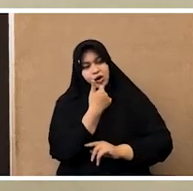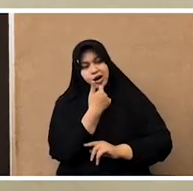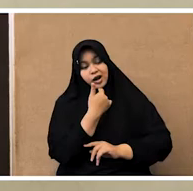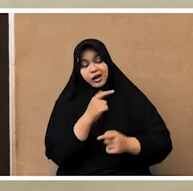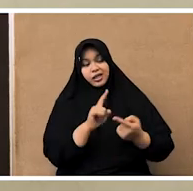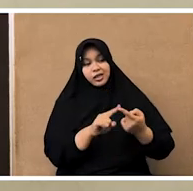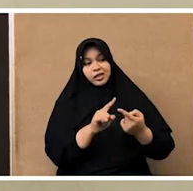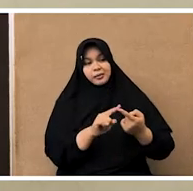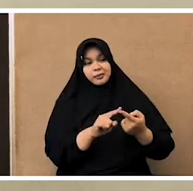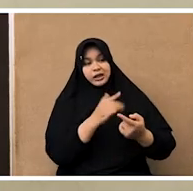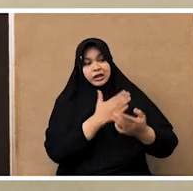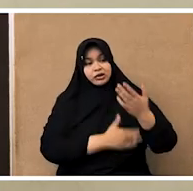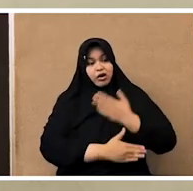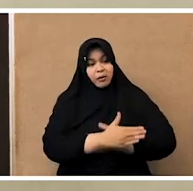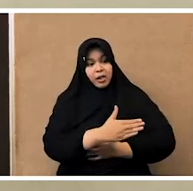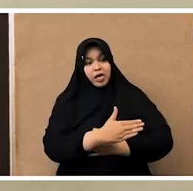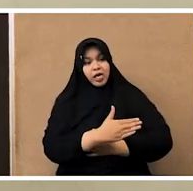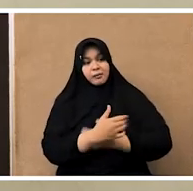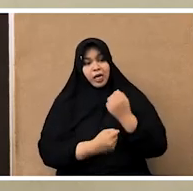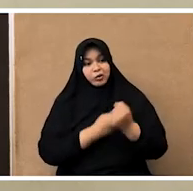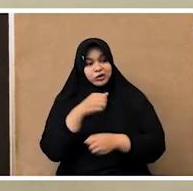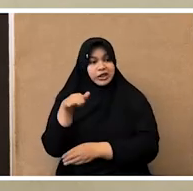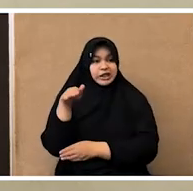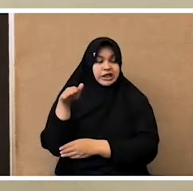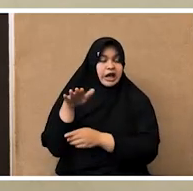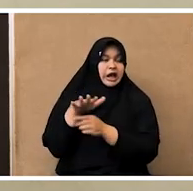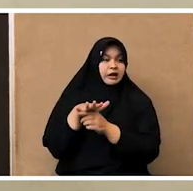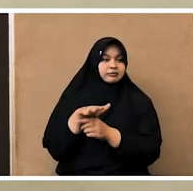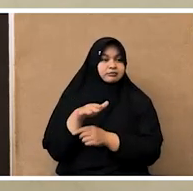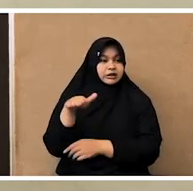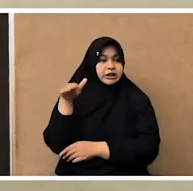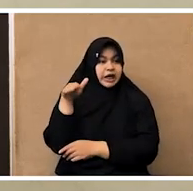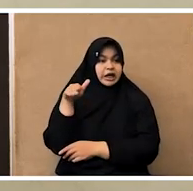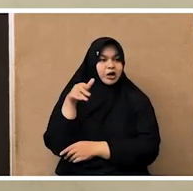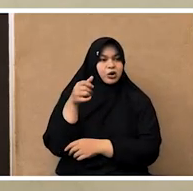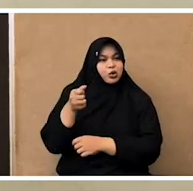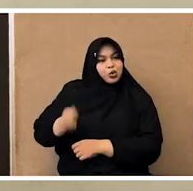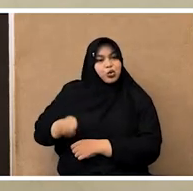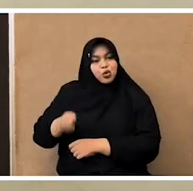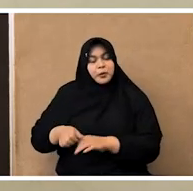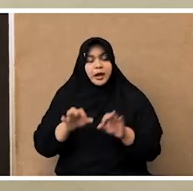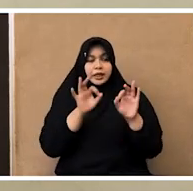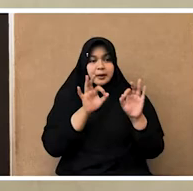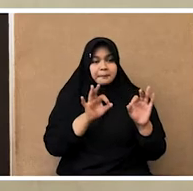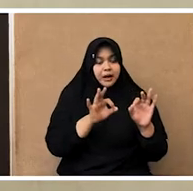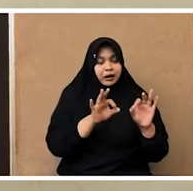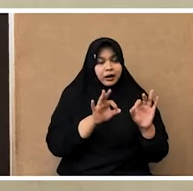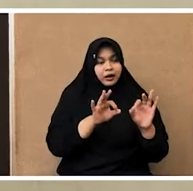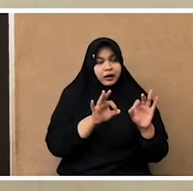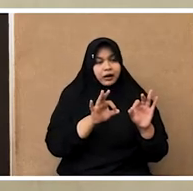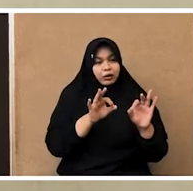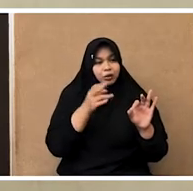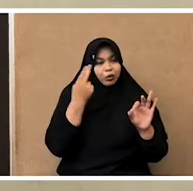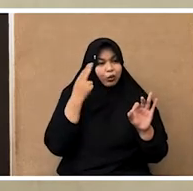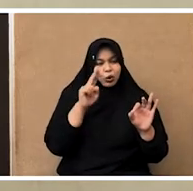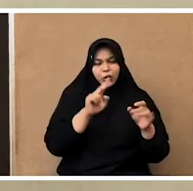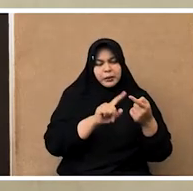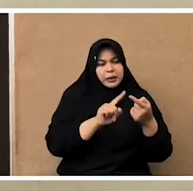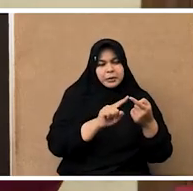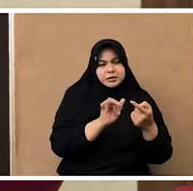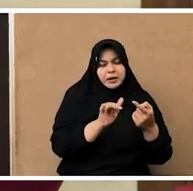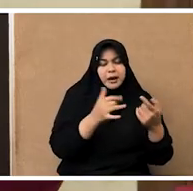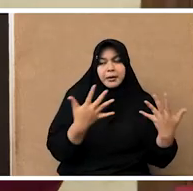temen defabel nih melakukan tindak pidana ya kira-kira penghukuman yang tepat bagi teman-teman itu seperti apa